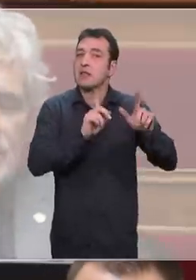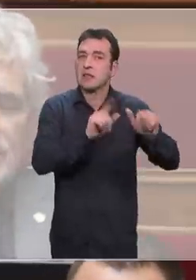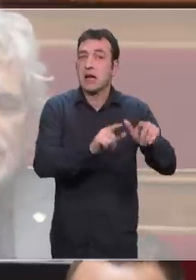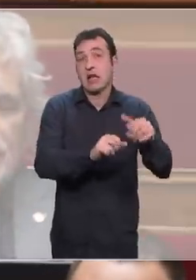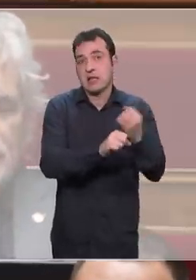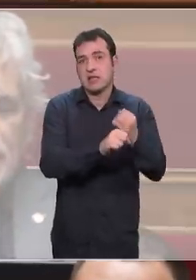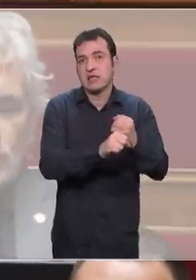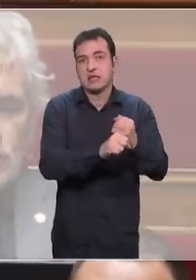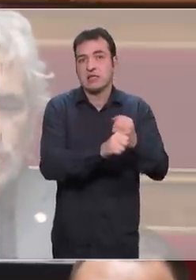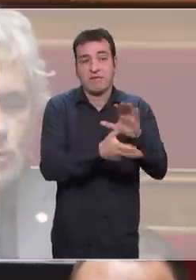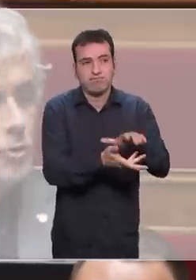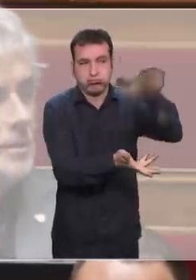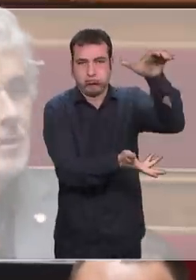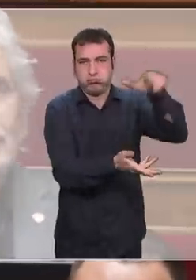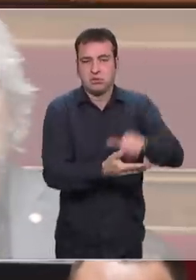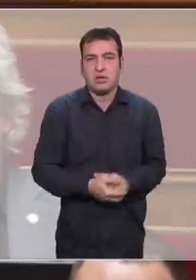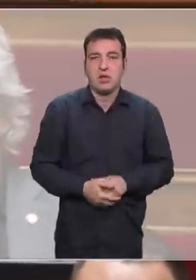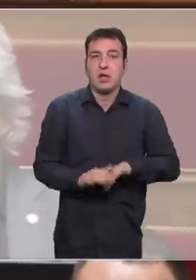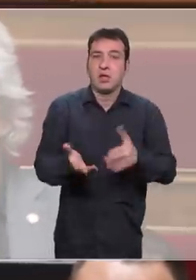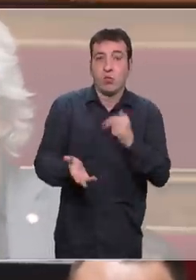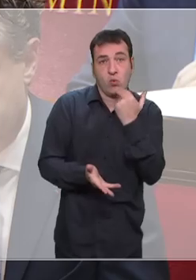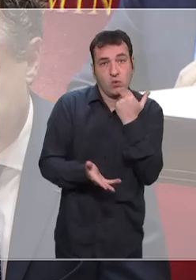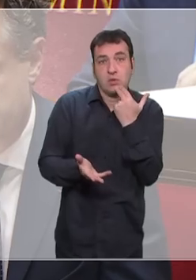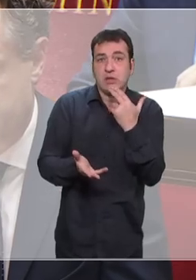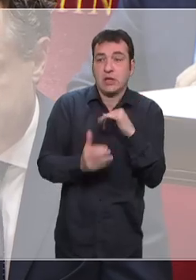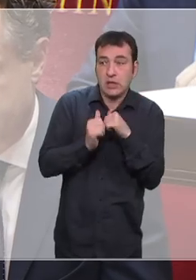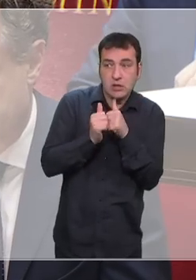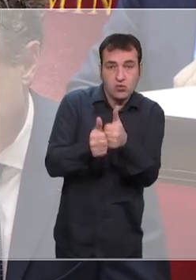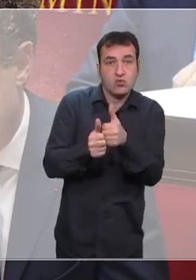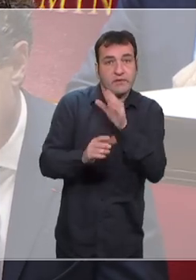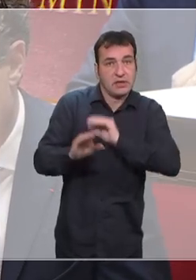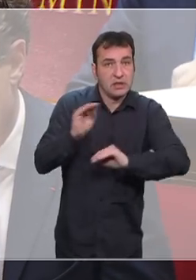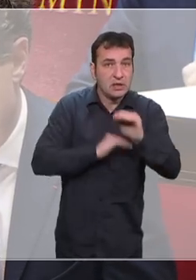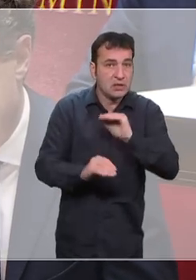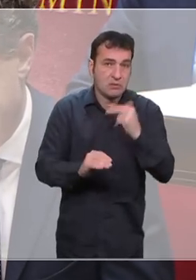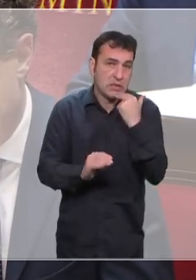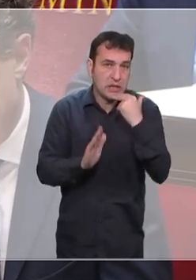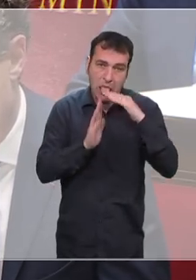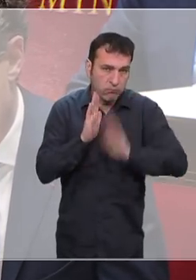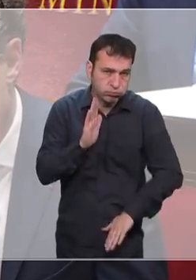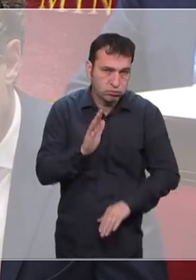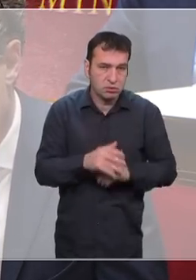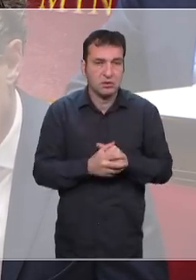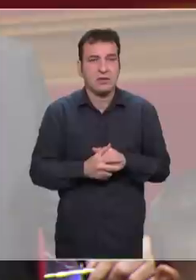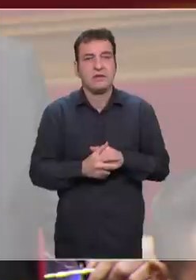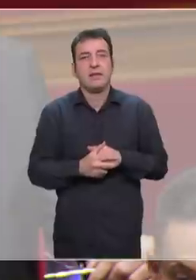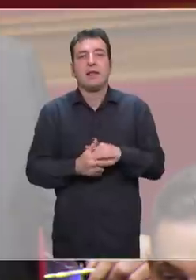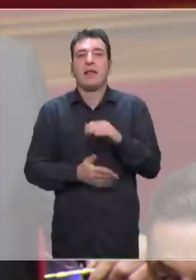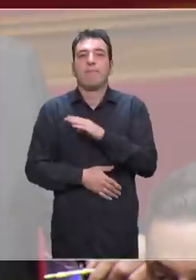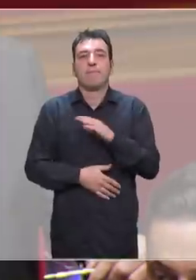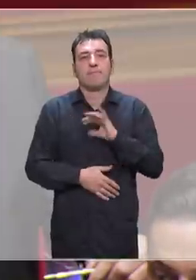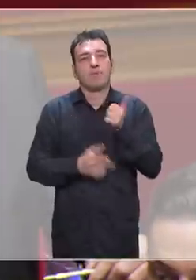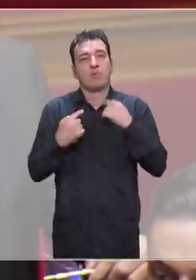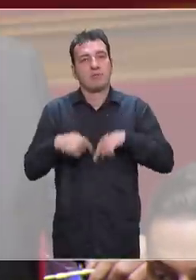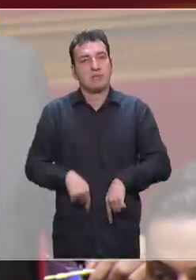cela affaiblit la qualité de la prise en charge et des soins prodigués. Madame la Première Ministre, les